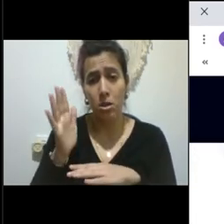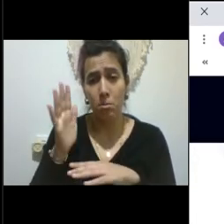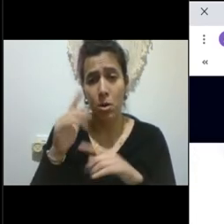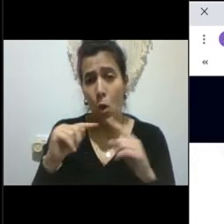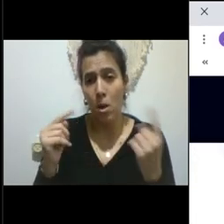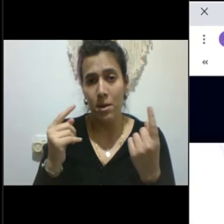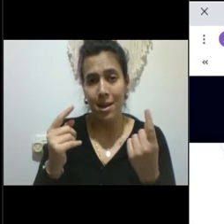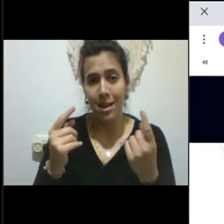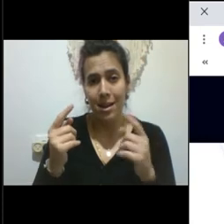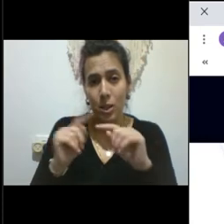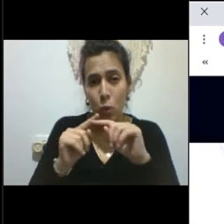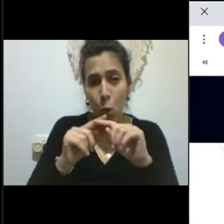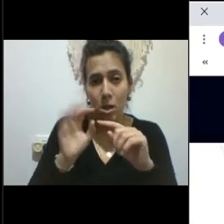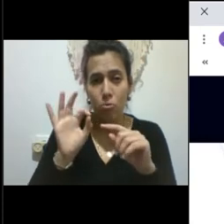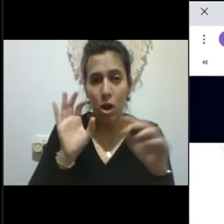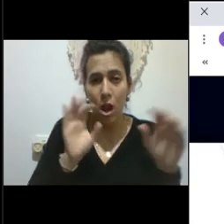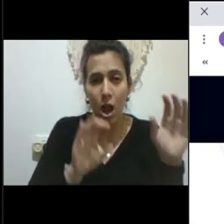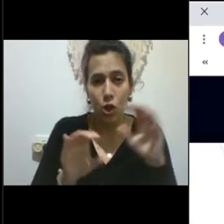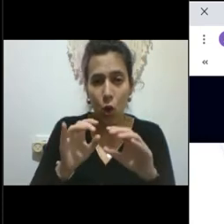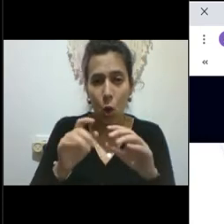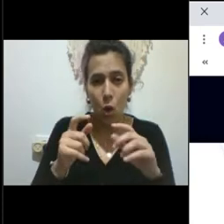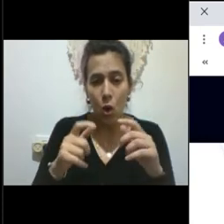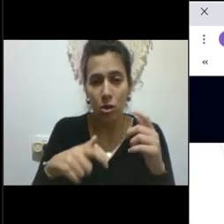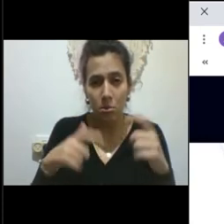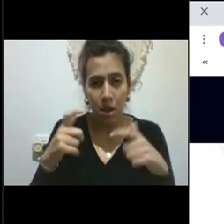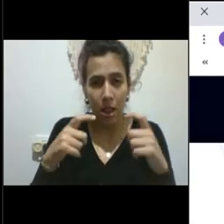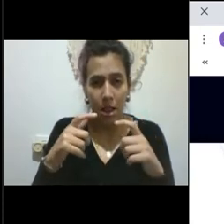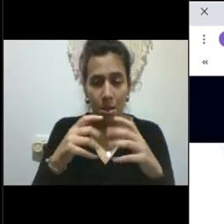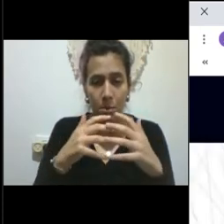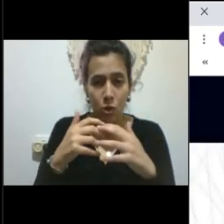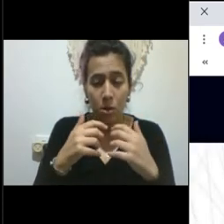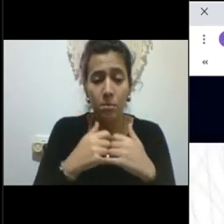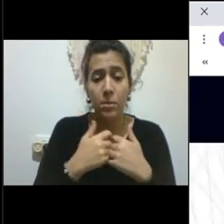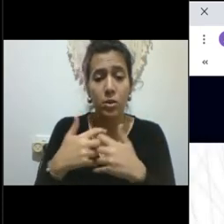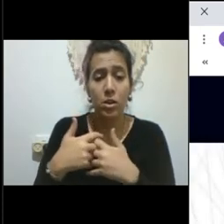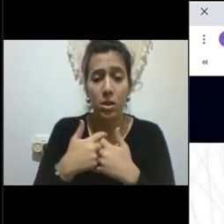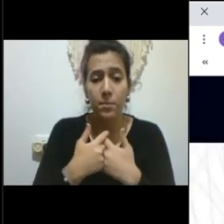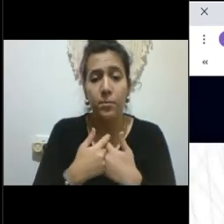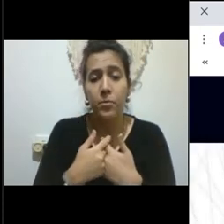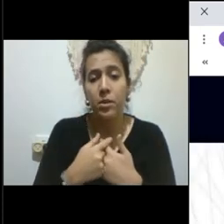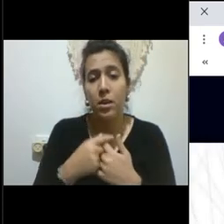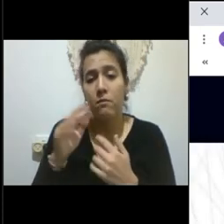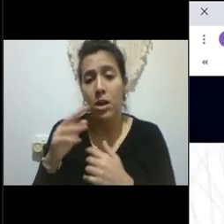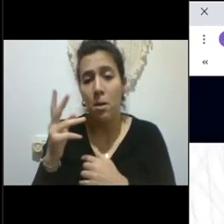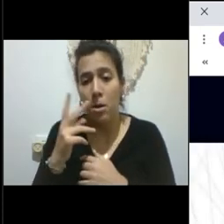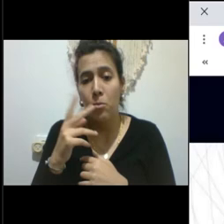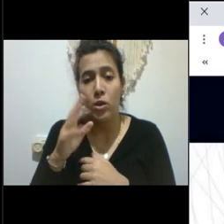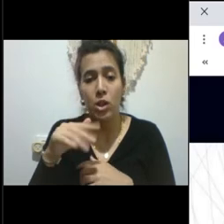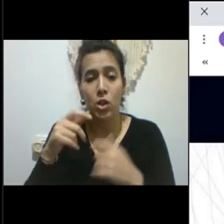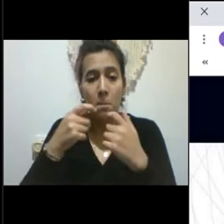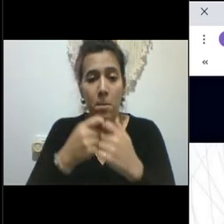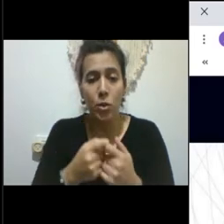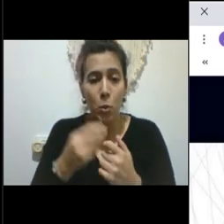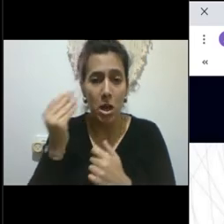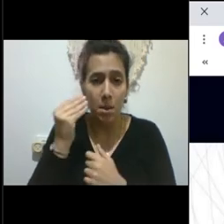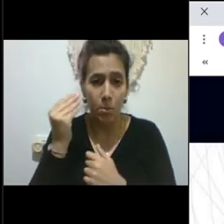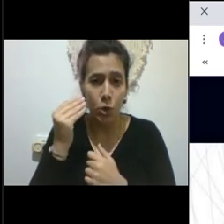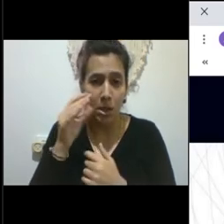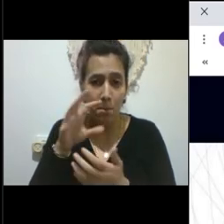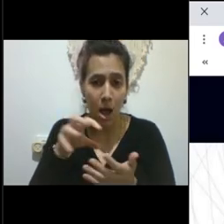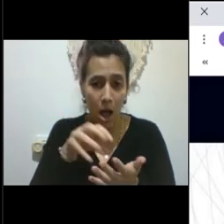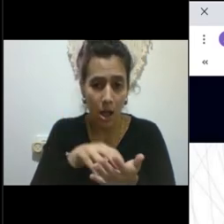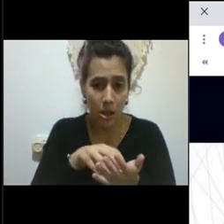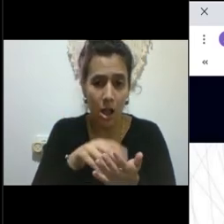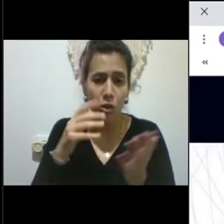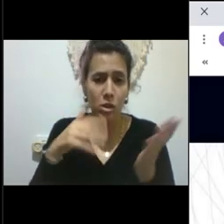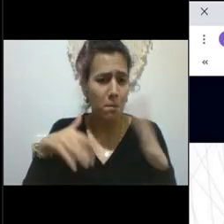הברית. ובנוסף, במסגרת החבילה, יש את המנוי הלימודי של האתר שזה RealSmart, זה מעל 500